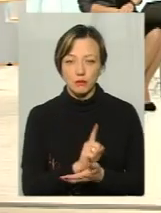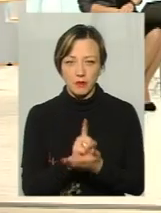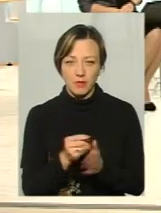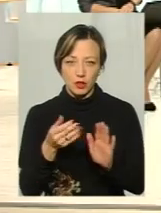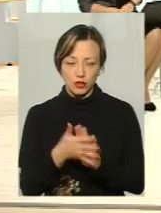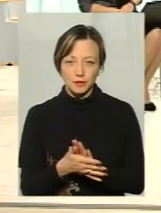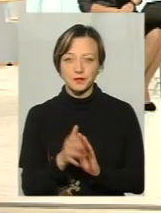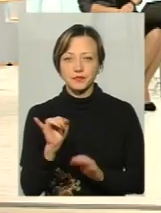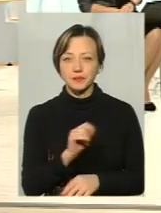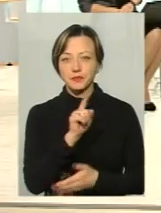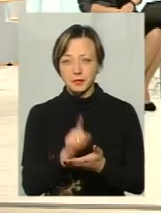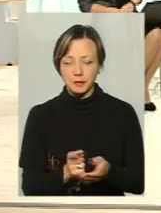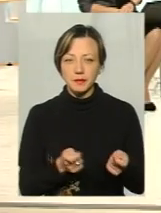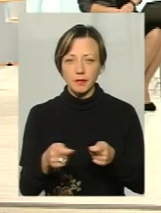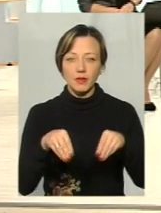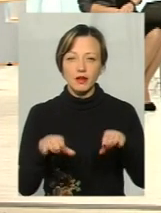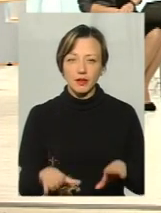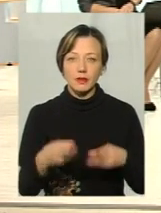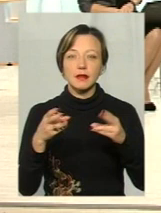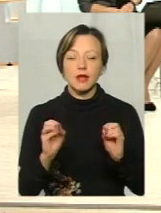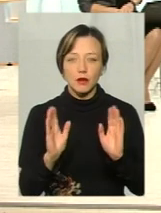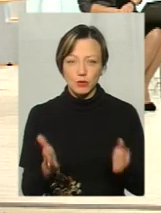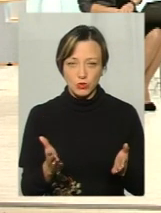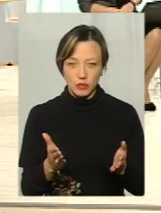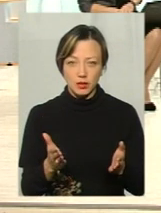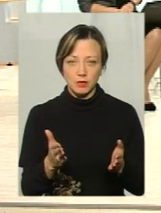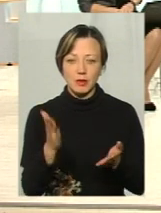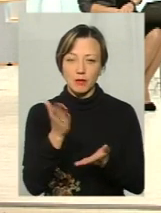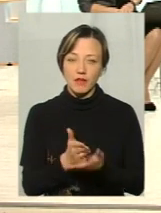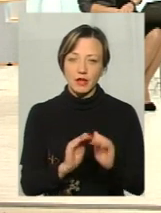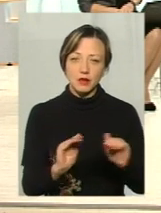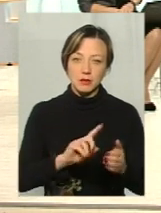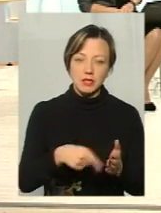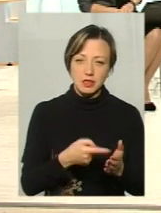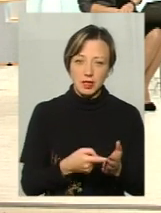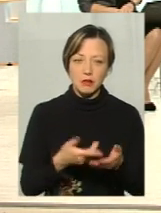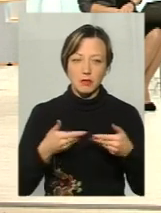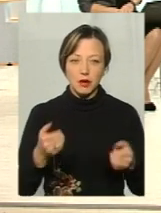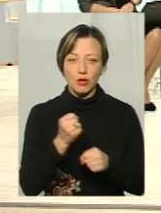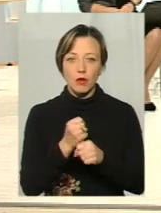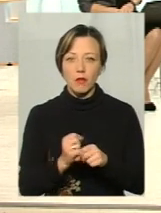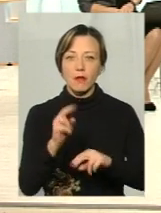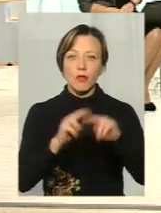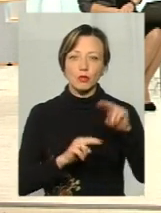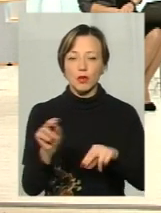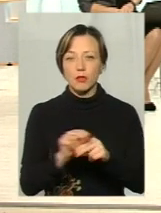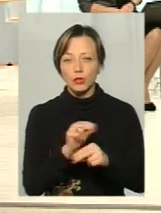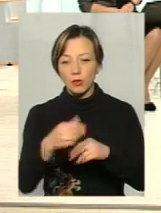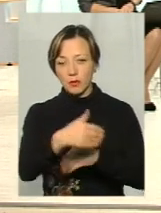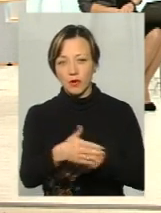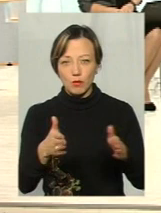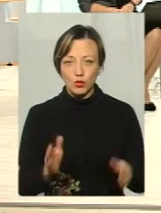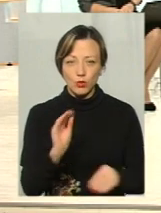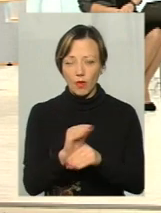витрачати. І має керівництво вирішити, де будуть перебувати ці діти. Чи вони будуть міські, ми робимо надбудову, ремонти, прибудови і так